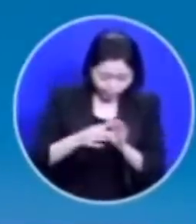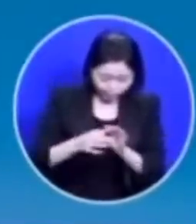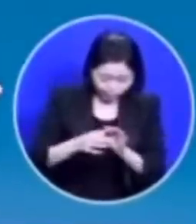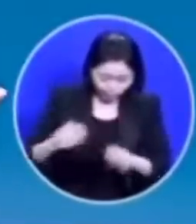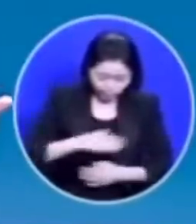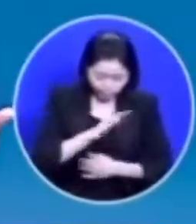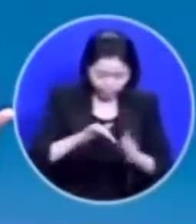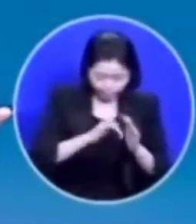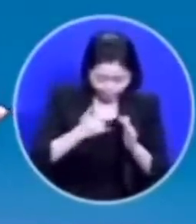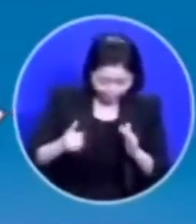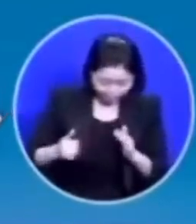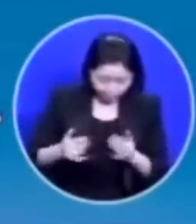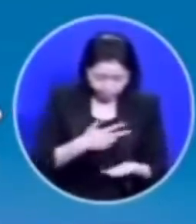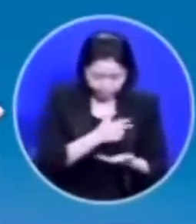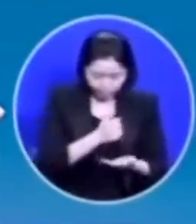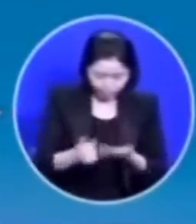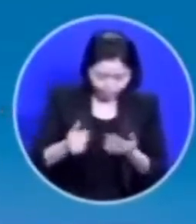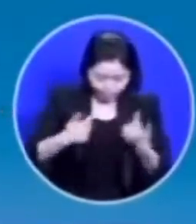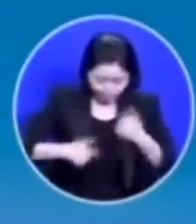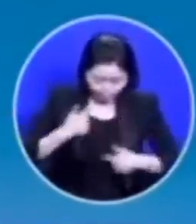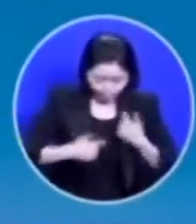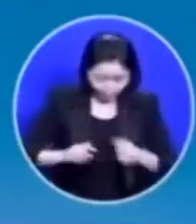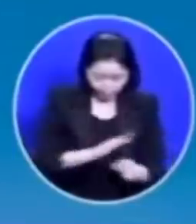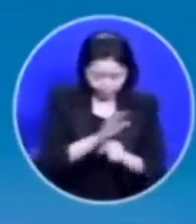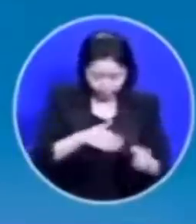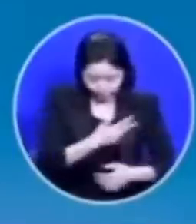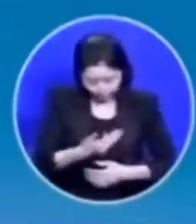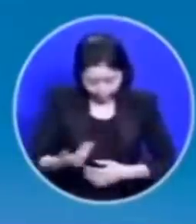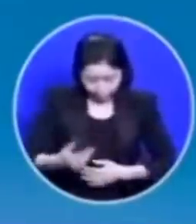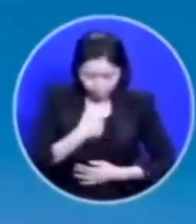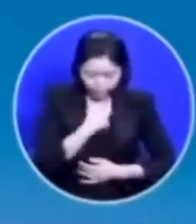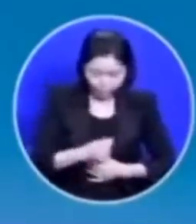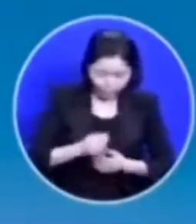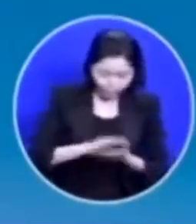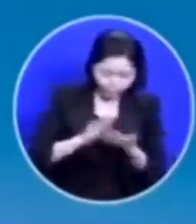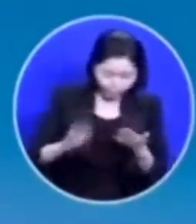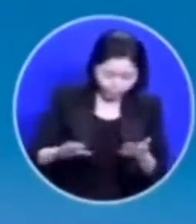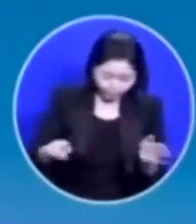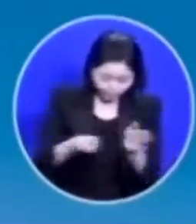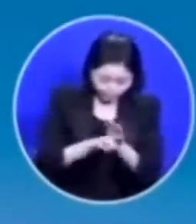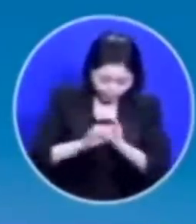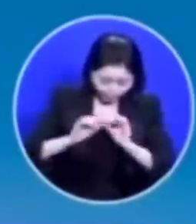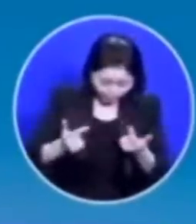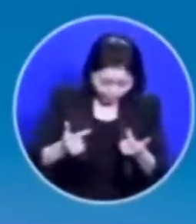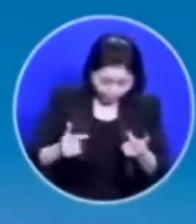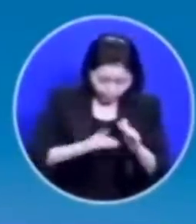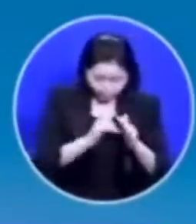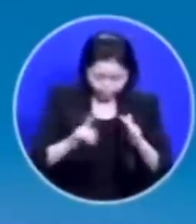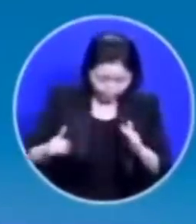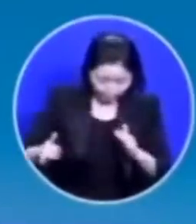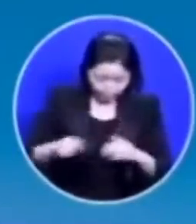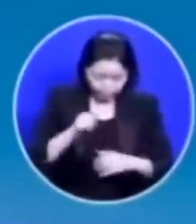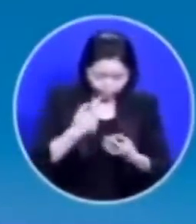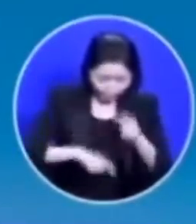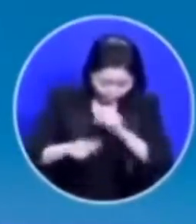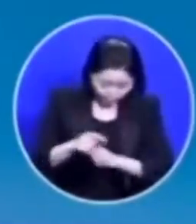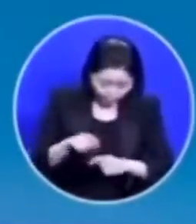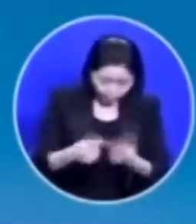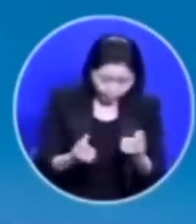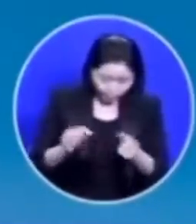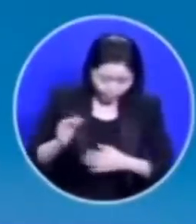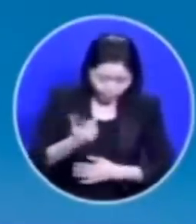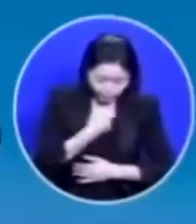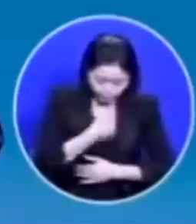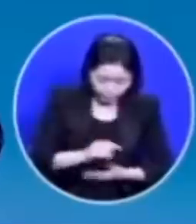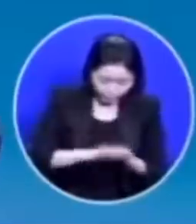가족들에게 주에 기쁨과 사랑이 흘러 하기를 원합니다 믿지 않는 가족들에게 더욱 그리 되기를 원합니다